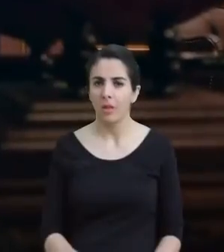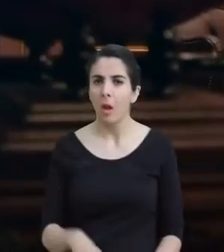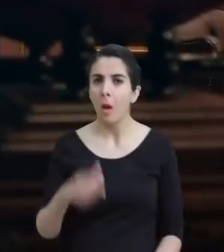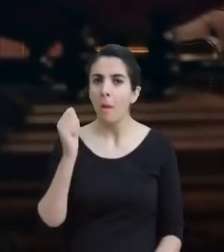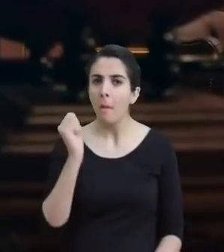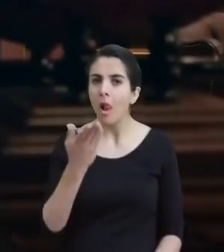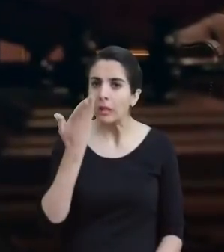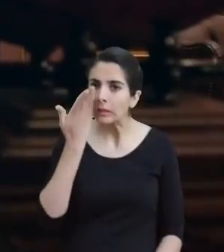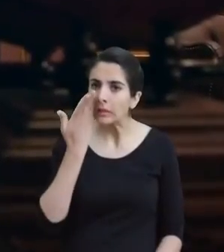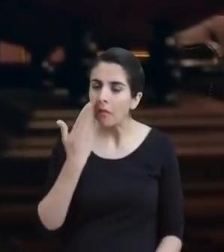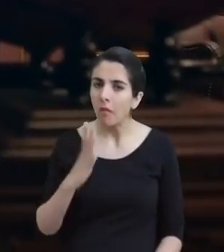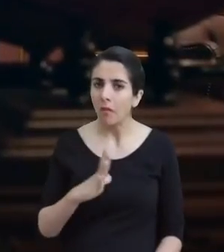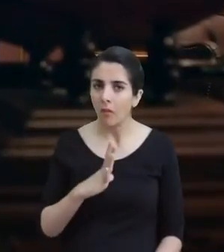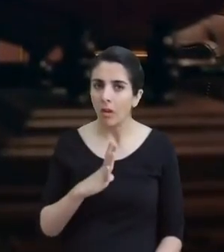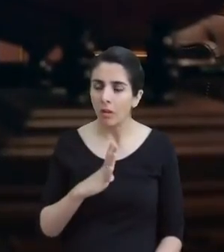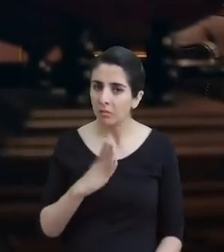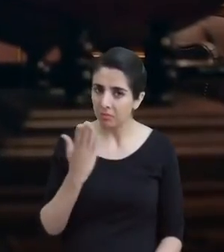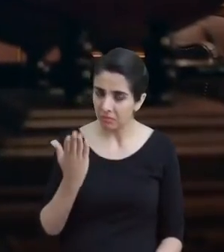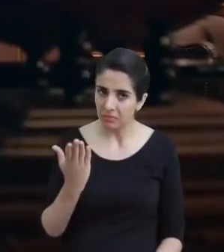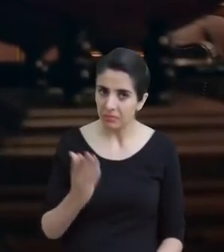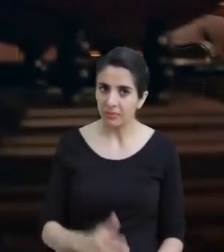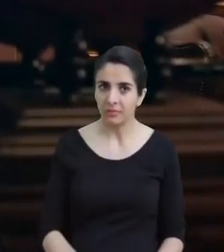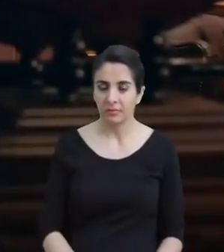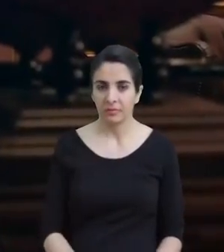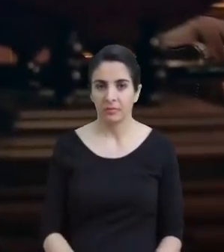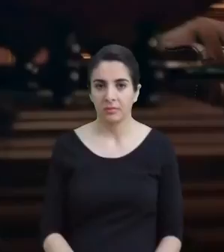Pahalı zevkleriniz var Bay Zaharyas.